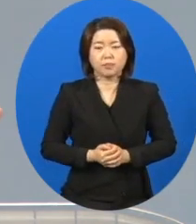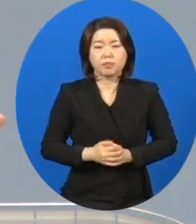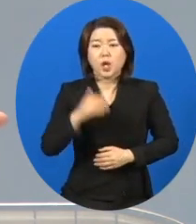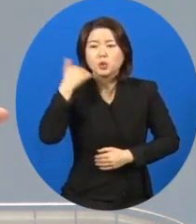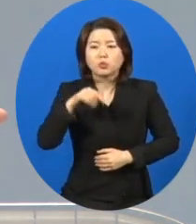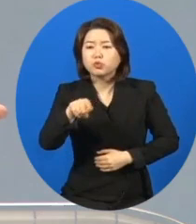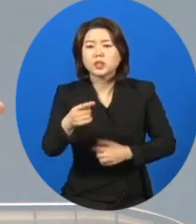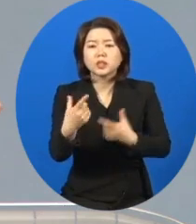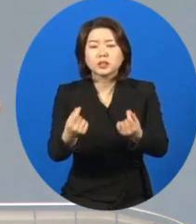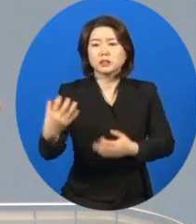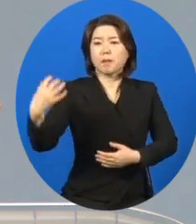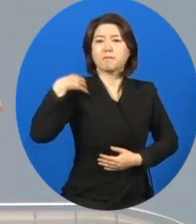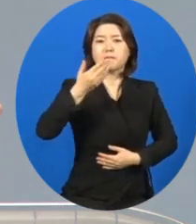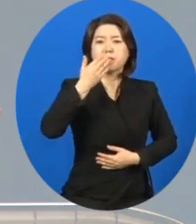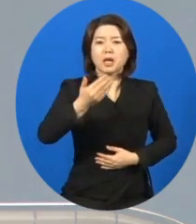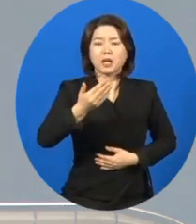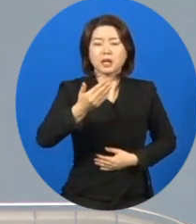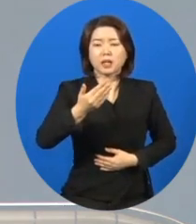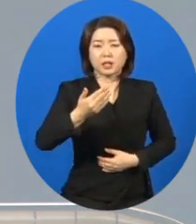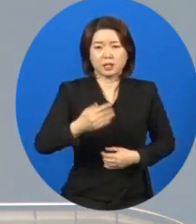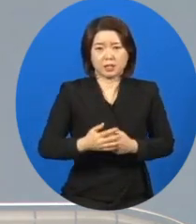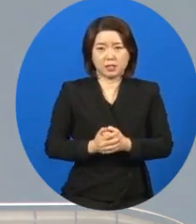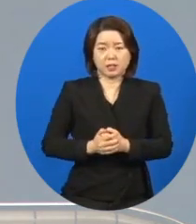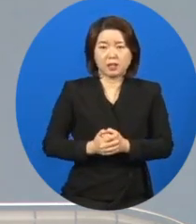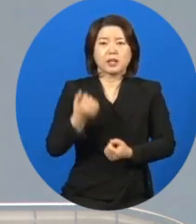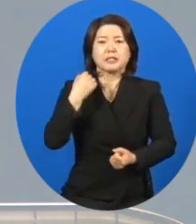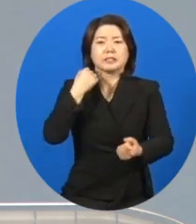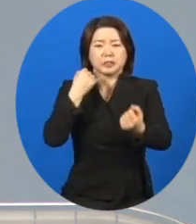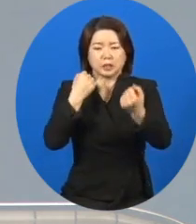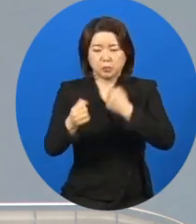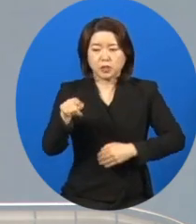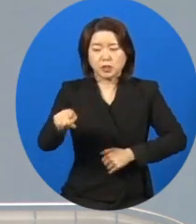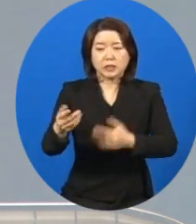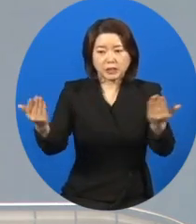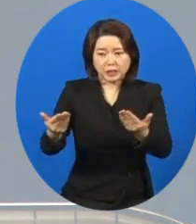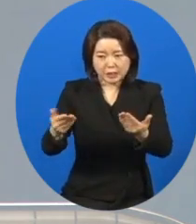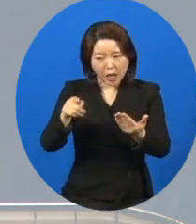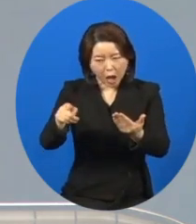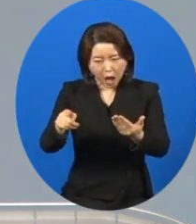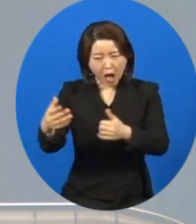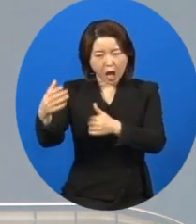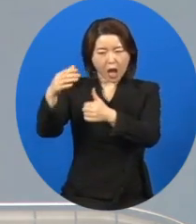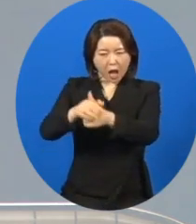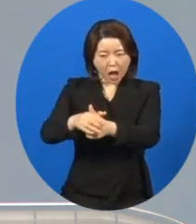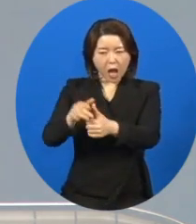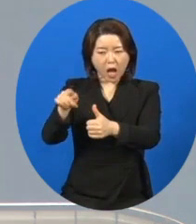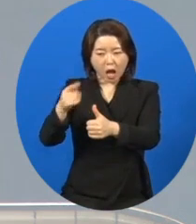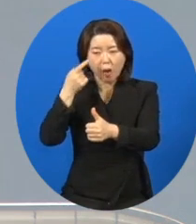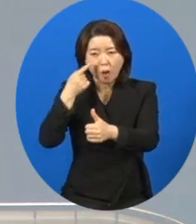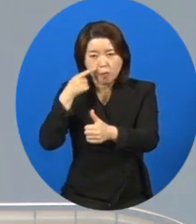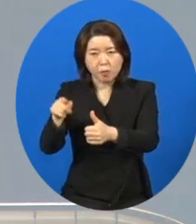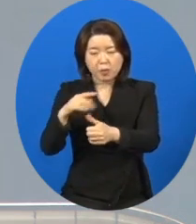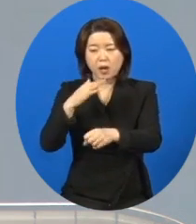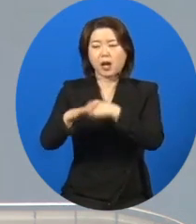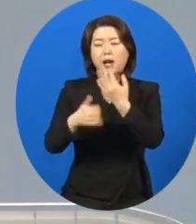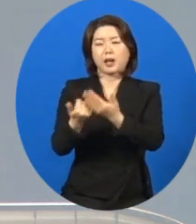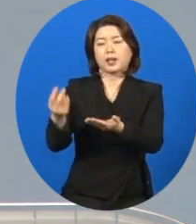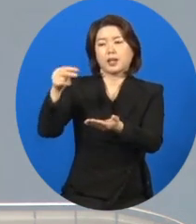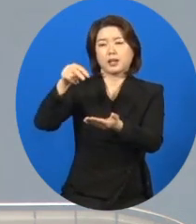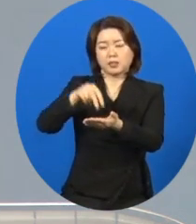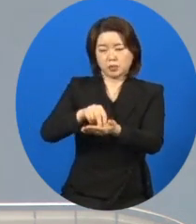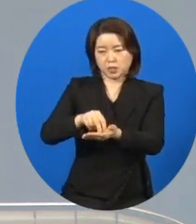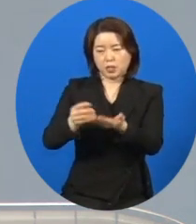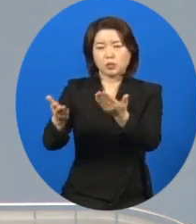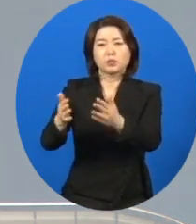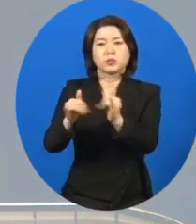누가 그런 일을 하겠어요, 그러면? 그런데도 그 일을 하는 걸 보면 아, 이 사람이 하나님이 세운